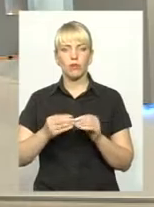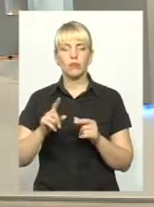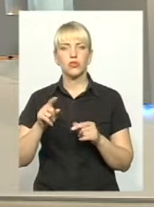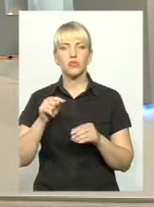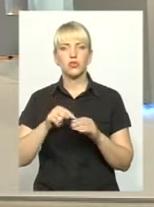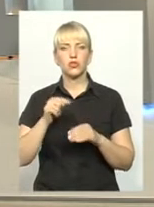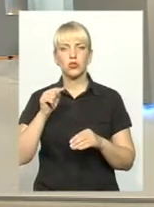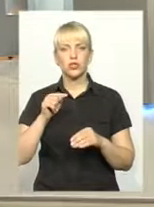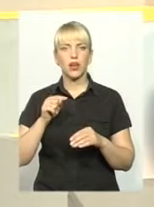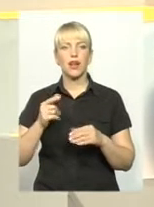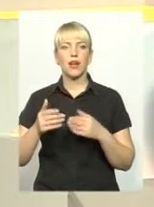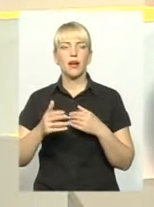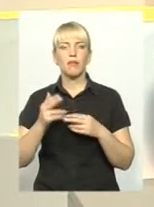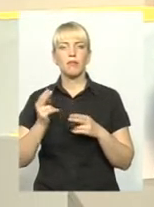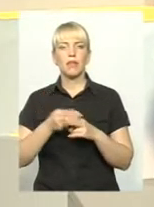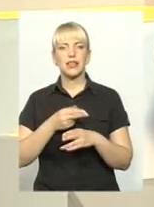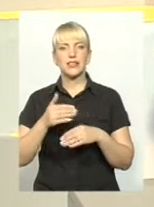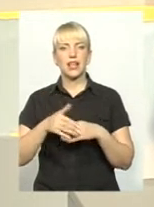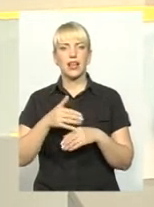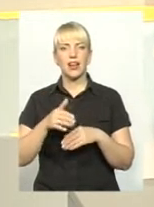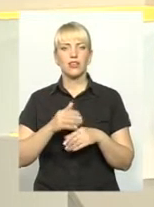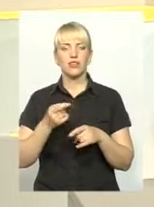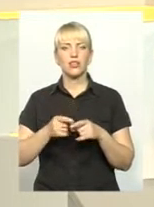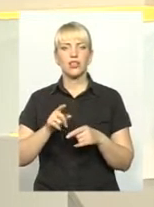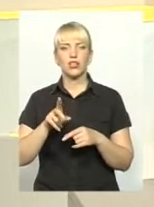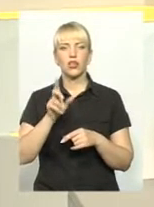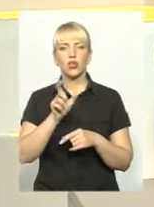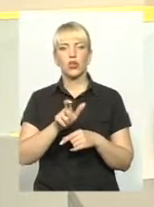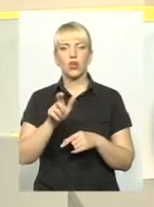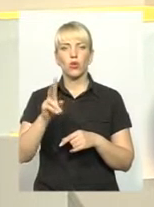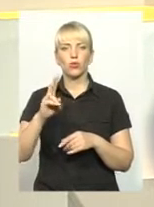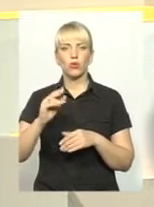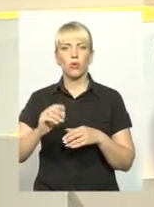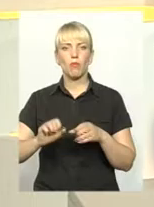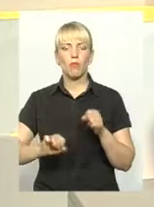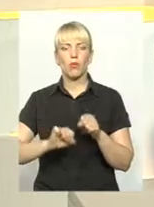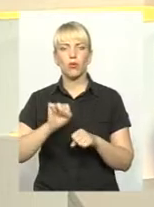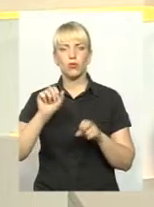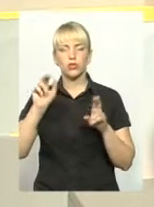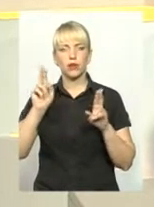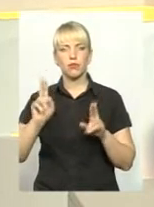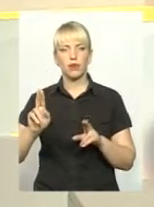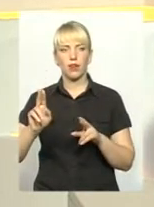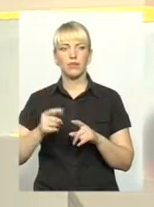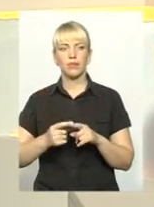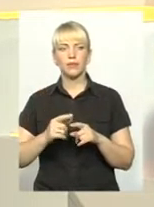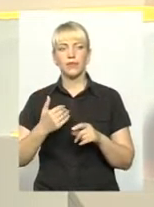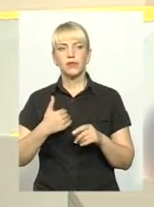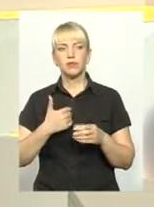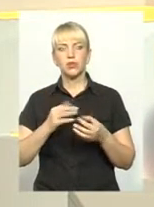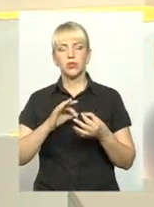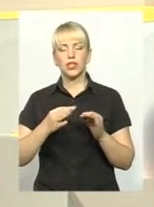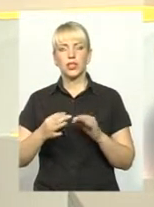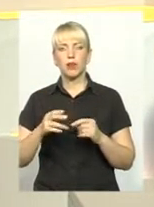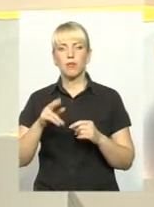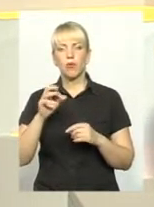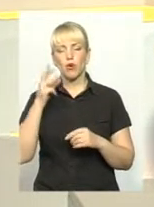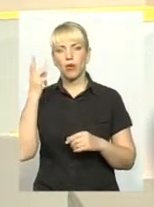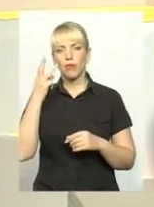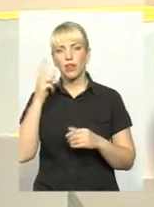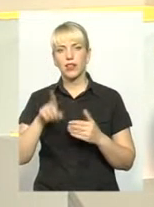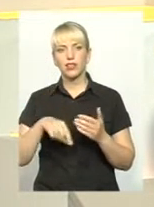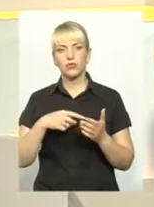правила? Микола Олександрович частково зачепив питання. Разом з тим, я прошу, аби ви більш детальніше сказали по